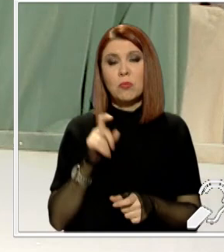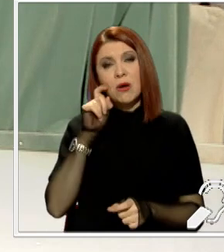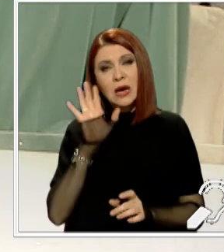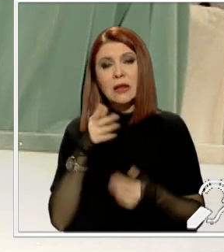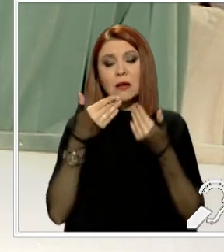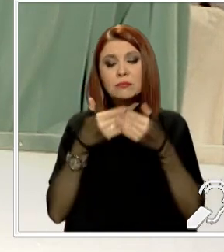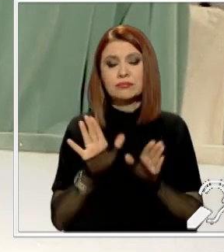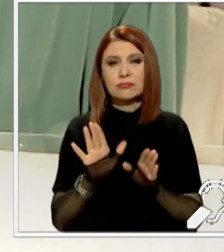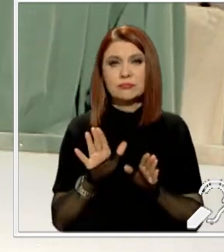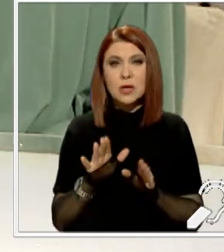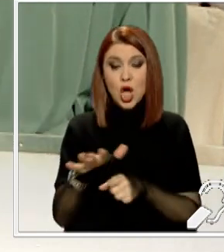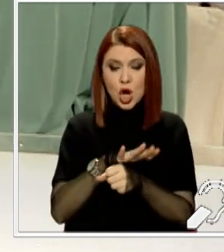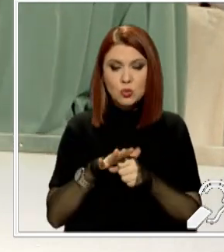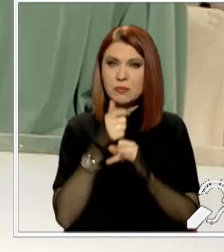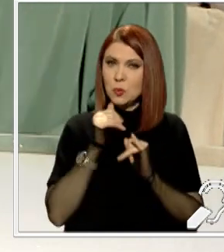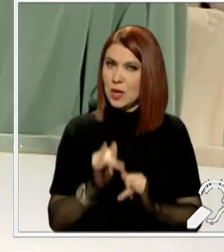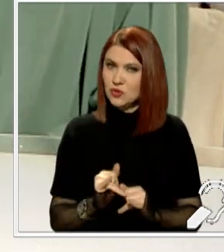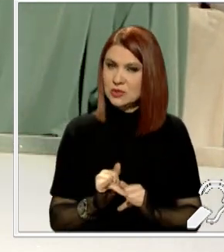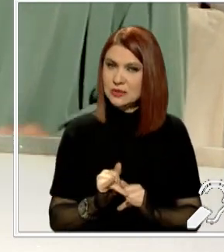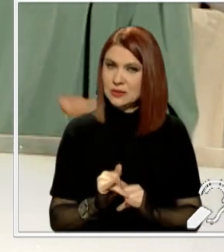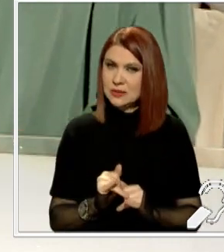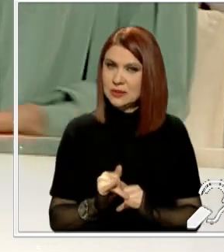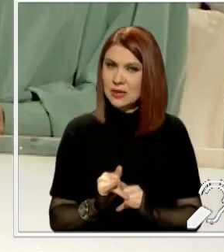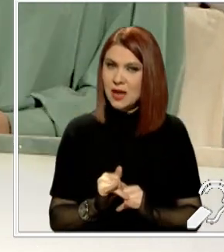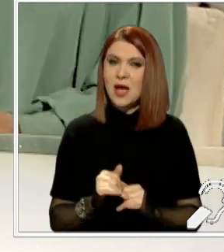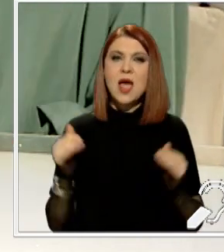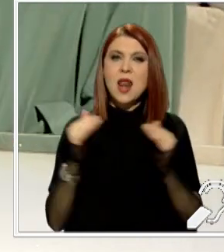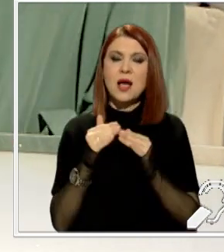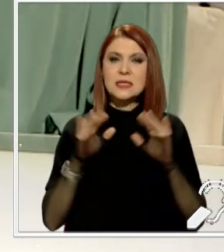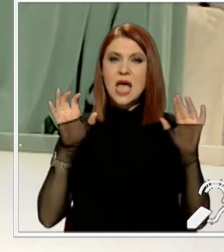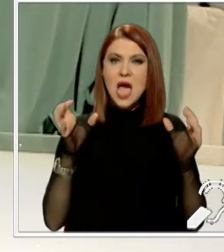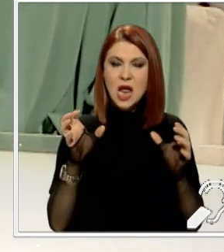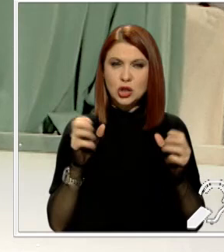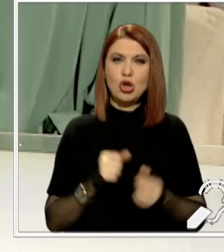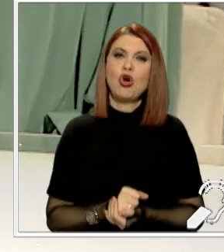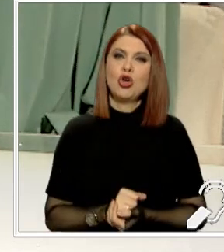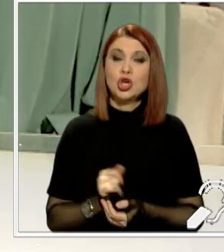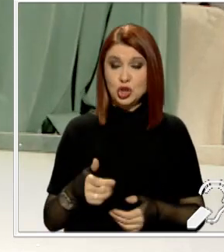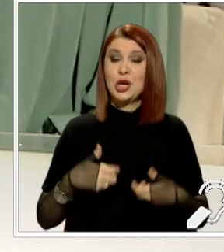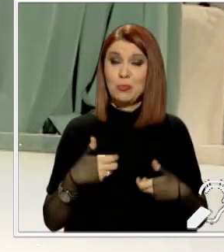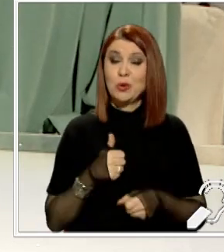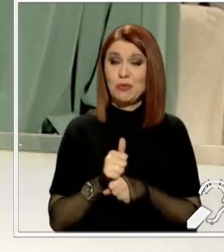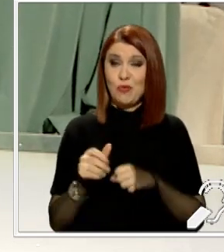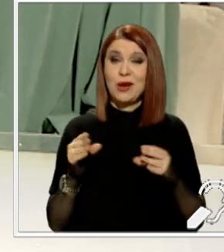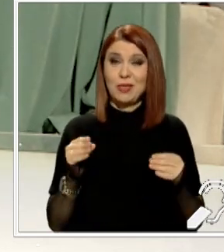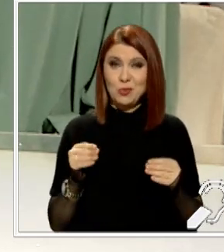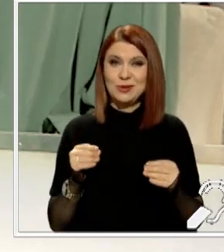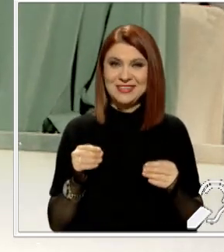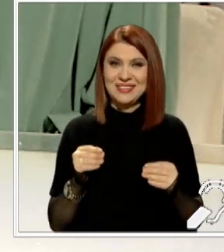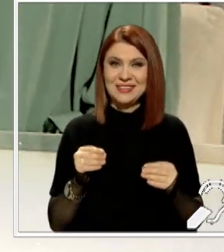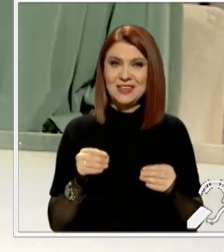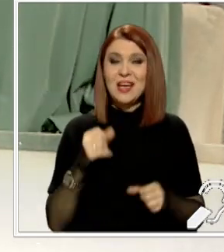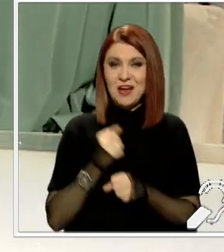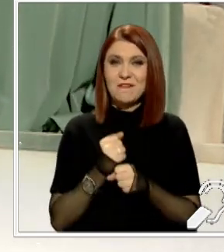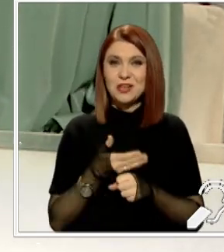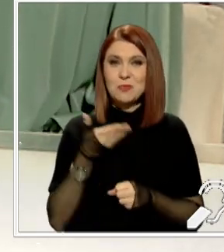va fi lansat în toamna acestui an, la editura Casa Radio. Și ne bucurăm foarte mult că